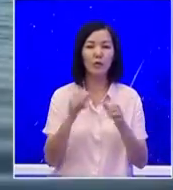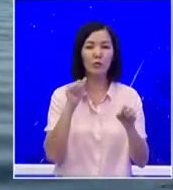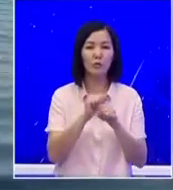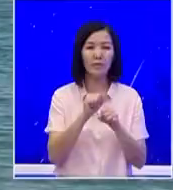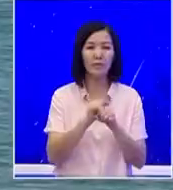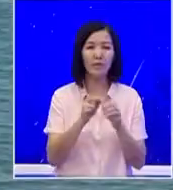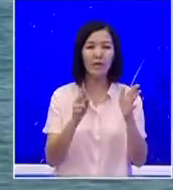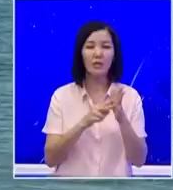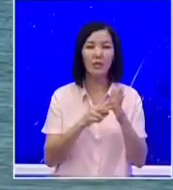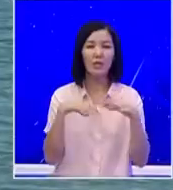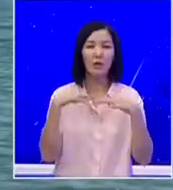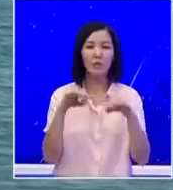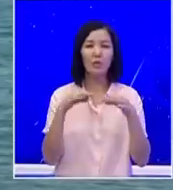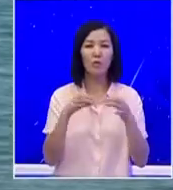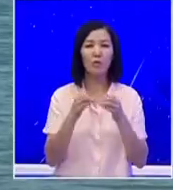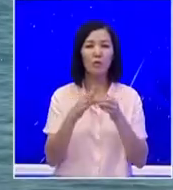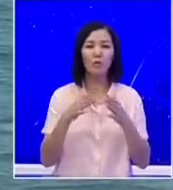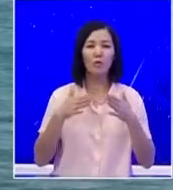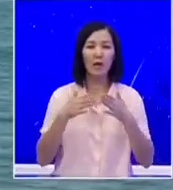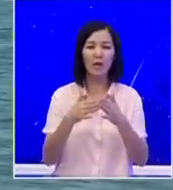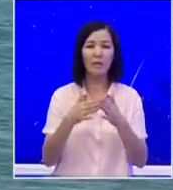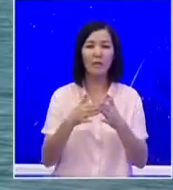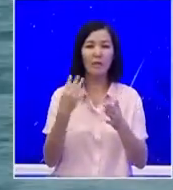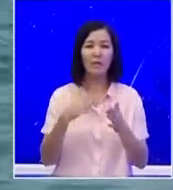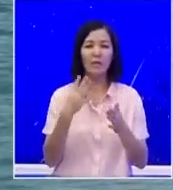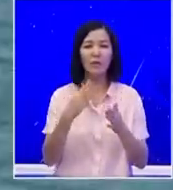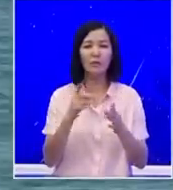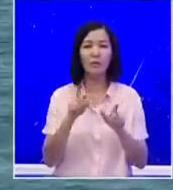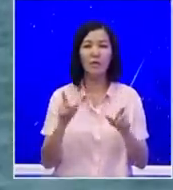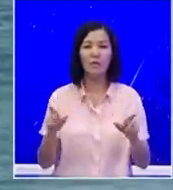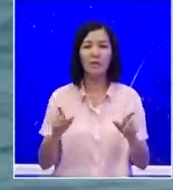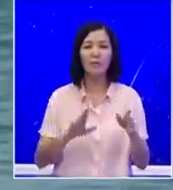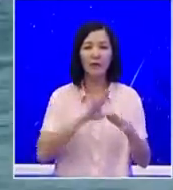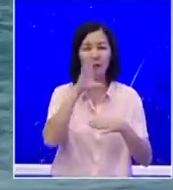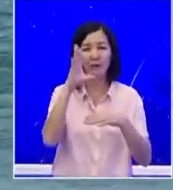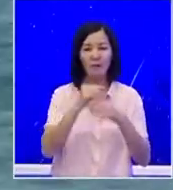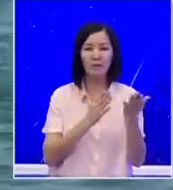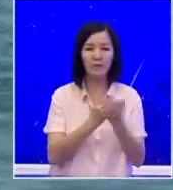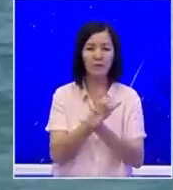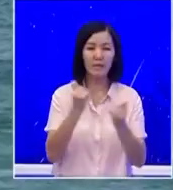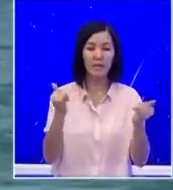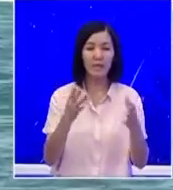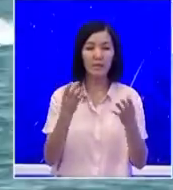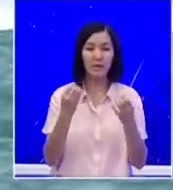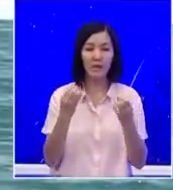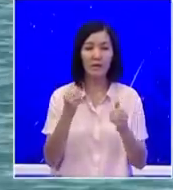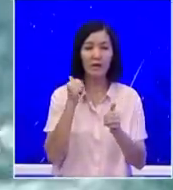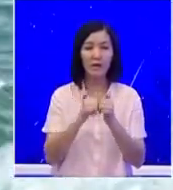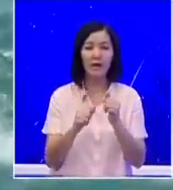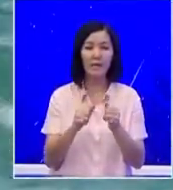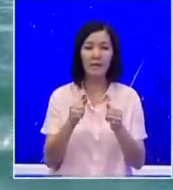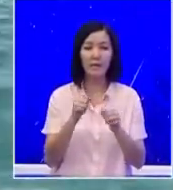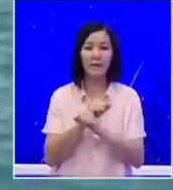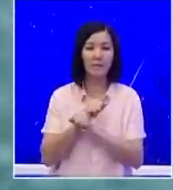станциясы, 7 автокөлік, 14 қайық пен 43 құтқарушы тәулік бойы қызмет атқарады. Оған қоса әр демалыс